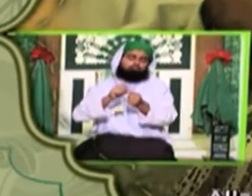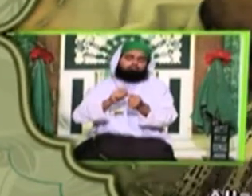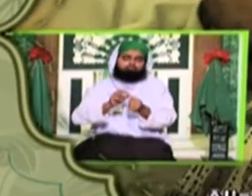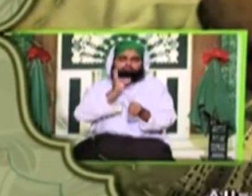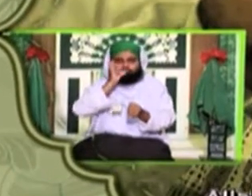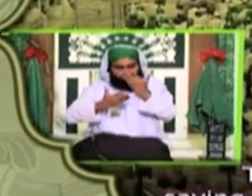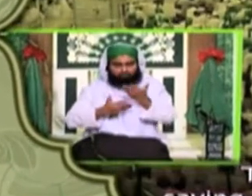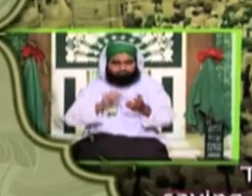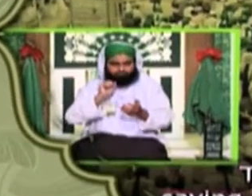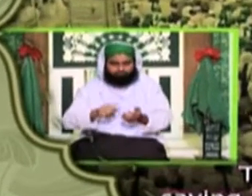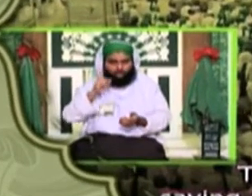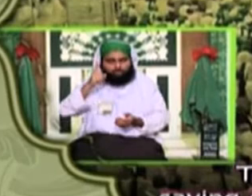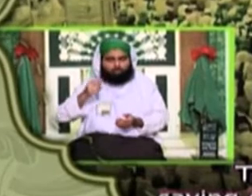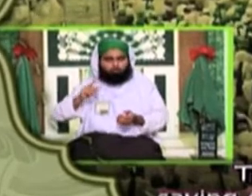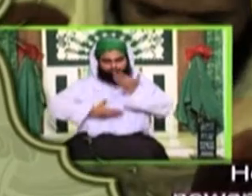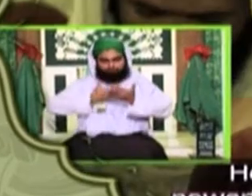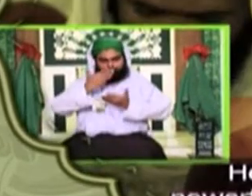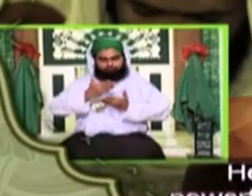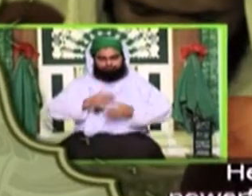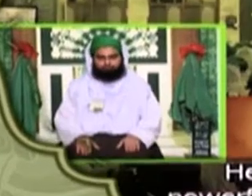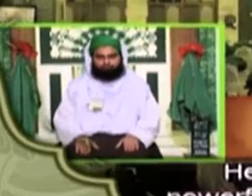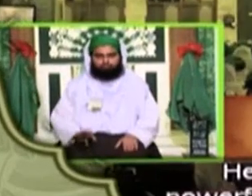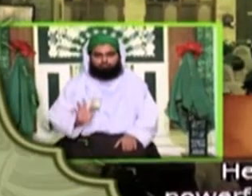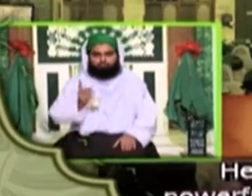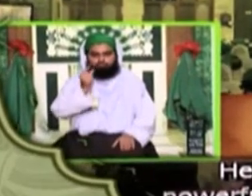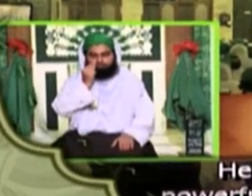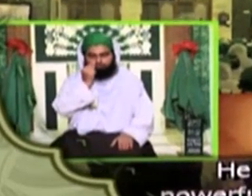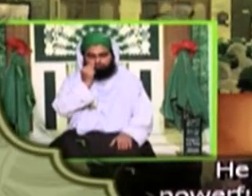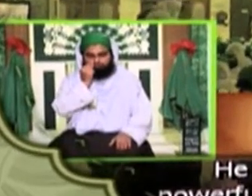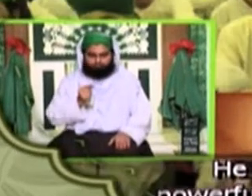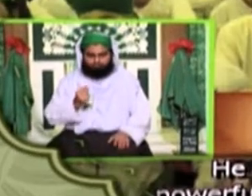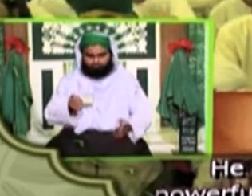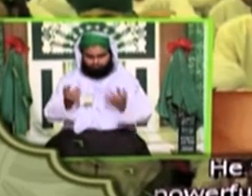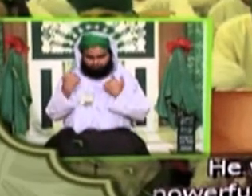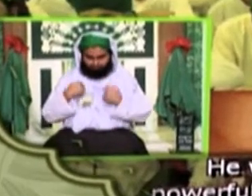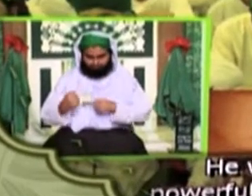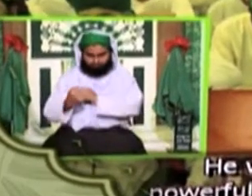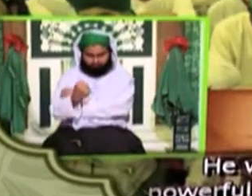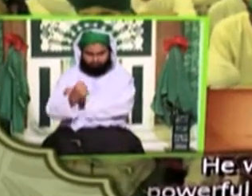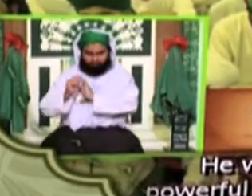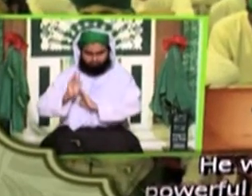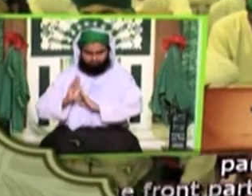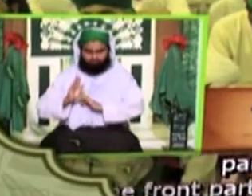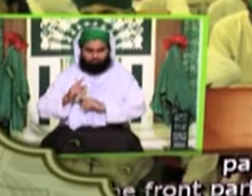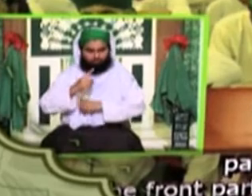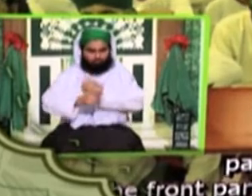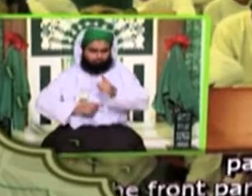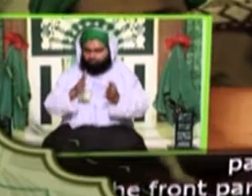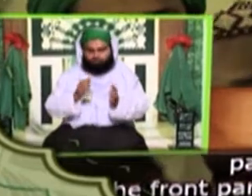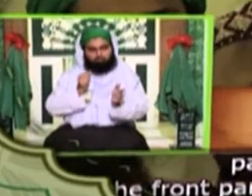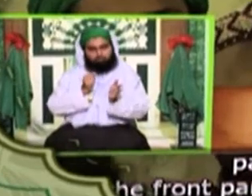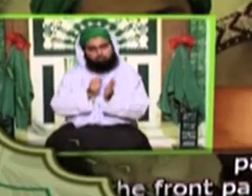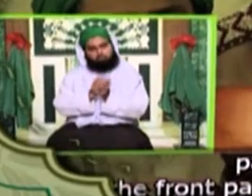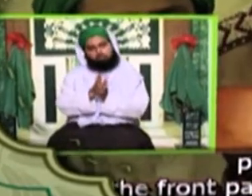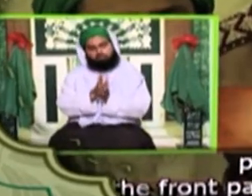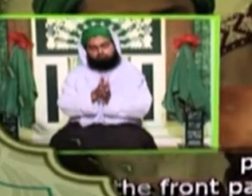نور پیدا فرمایا سرکار کا فرمانہ علی شاہل جو شخص باوجود قدرت انتقام نہ لے معاف کر دے